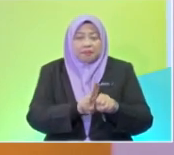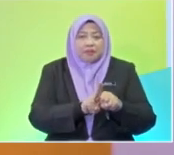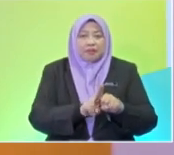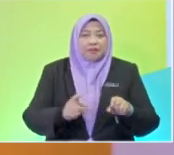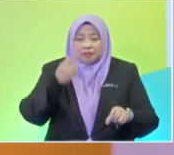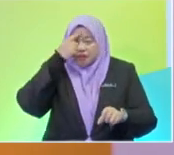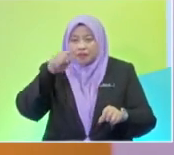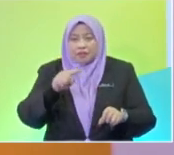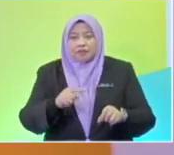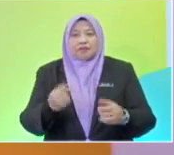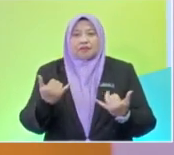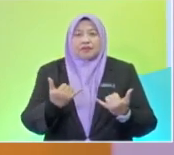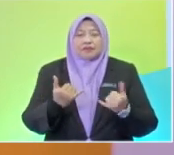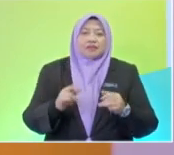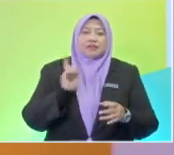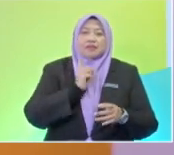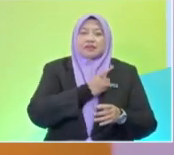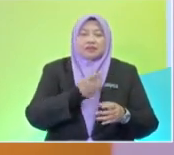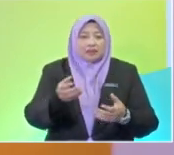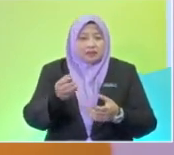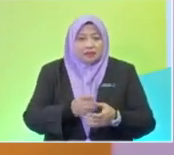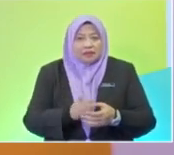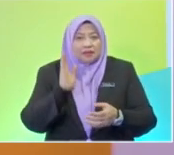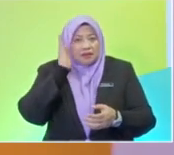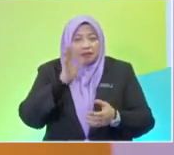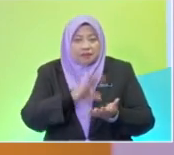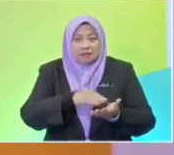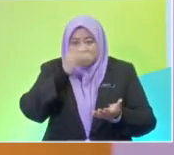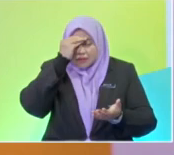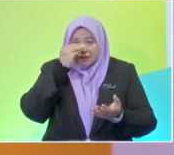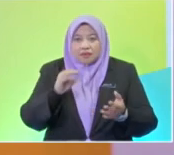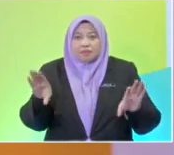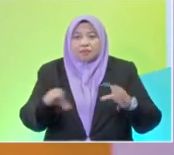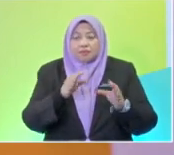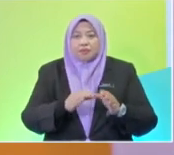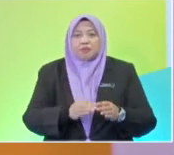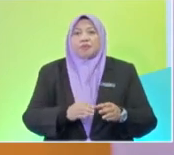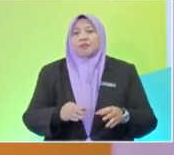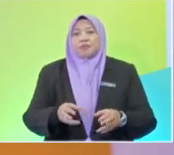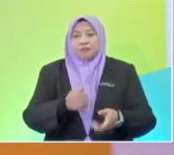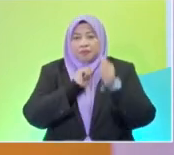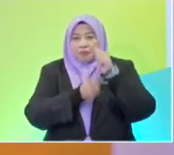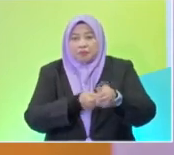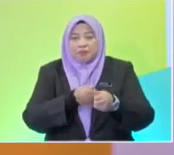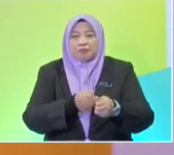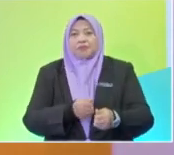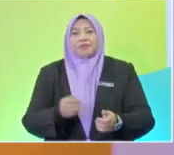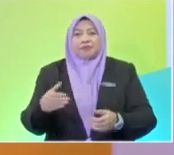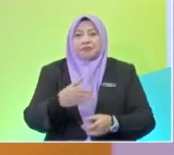ini sangat menarik Sebab rekan-rekan semua kita akan buat road pancing magnet